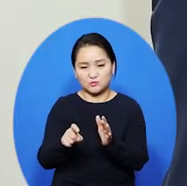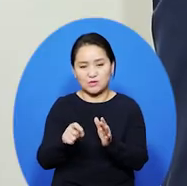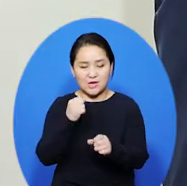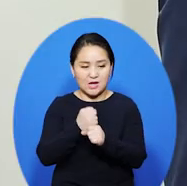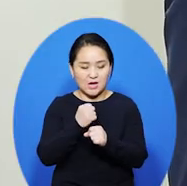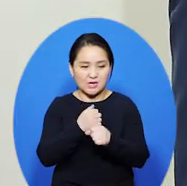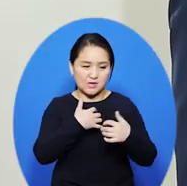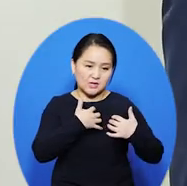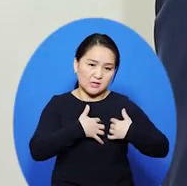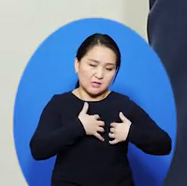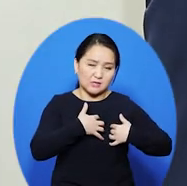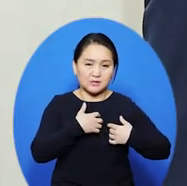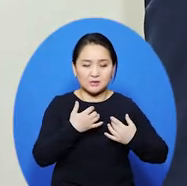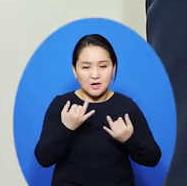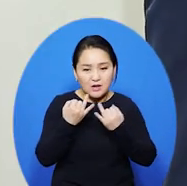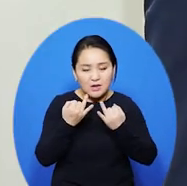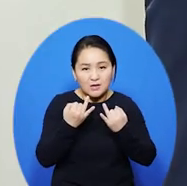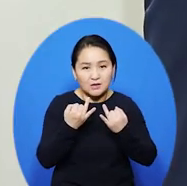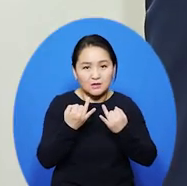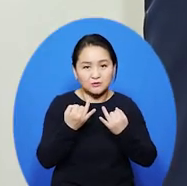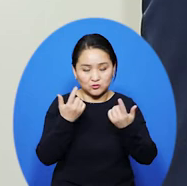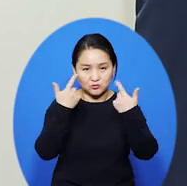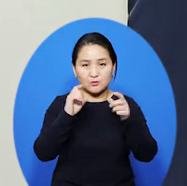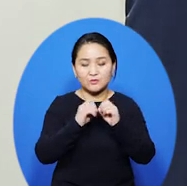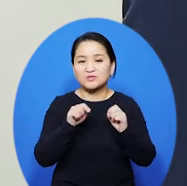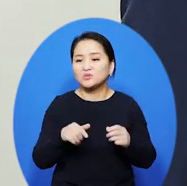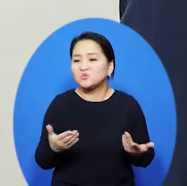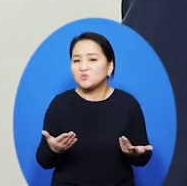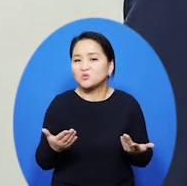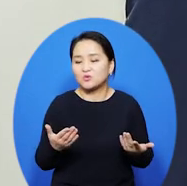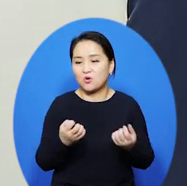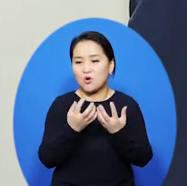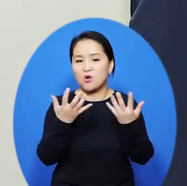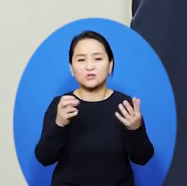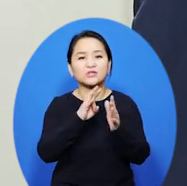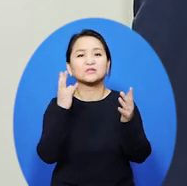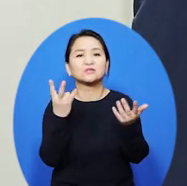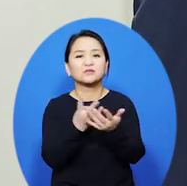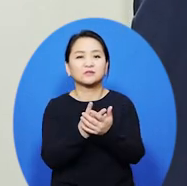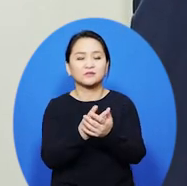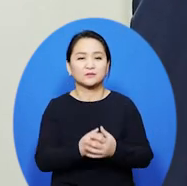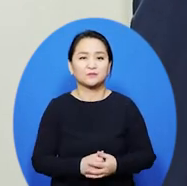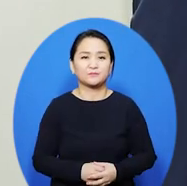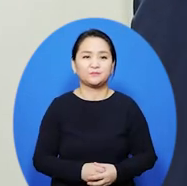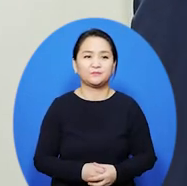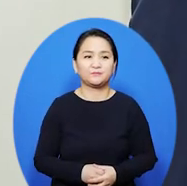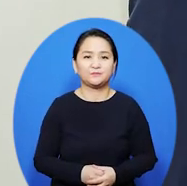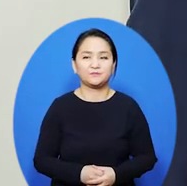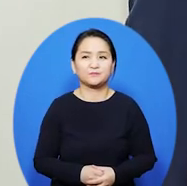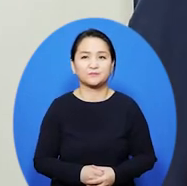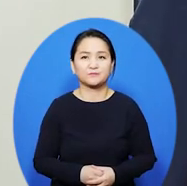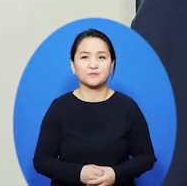ажлын шуурхай ажиллах гэдэг нь зохион байгуулсан. Шуурхай ярилцлага. Аа. Тийм. Энэ бол бас нөгөө олон нийтэд болоо нөгөө нэг юу гэж